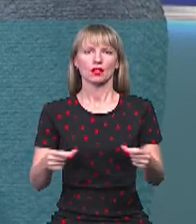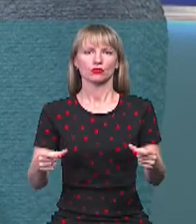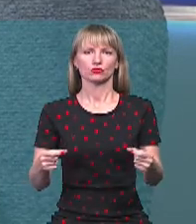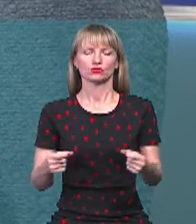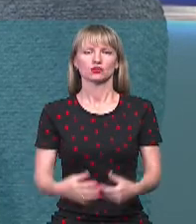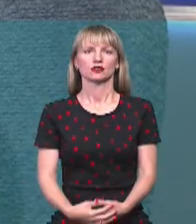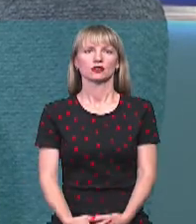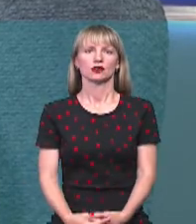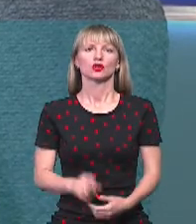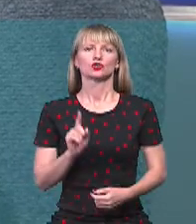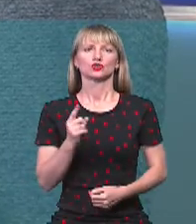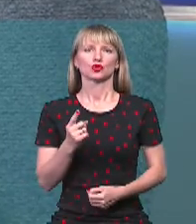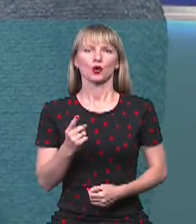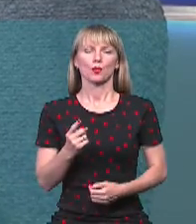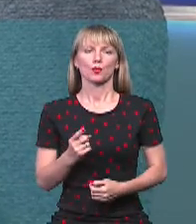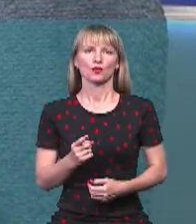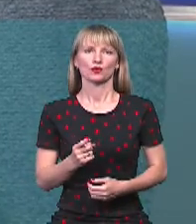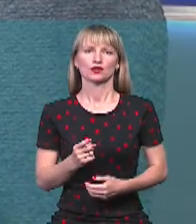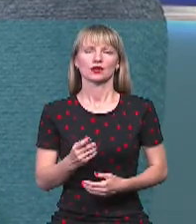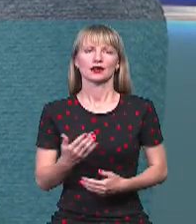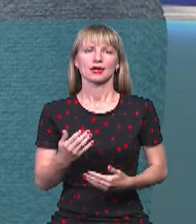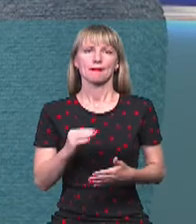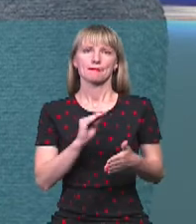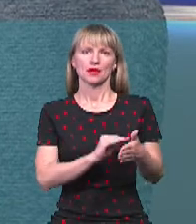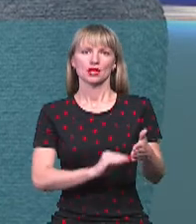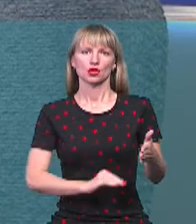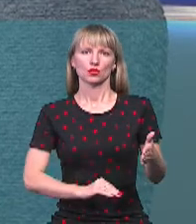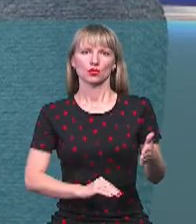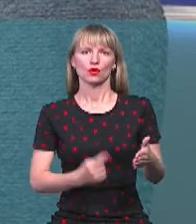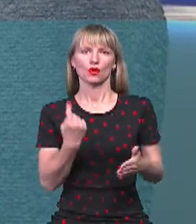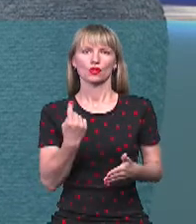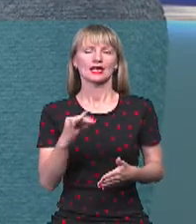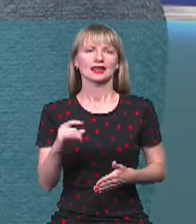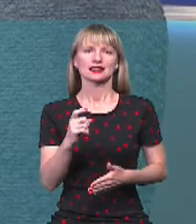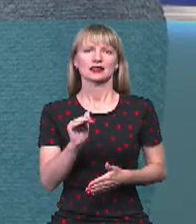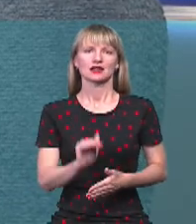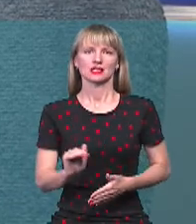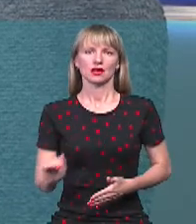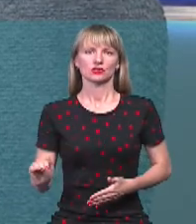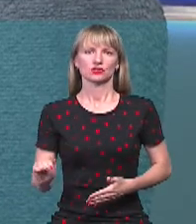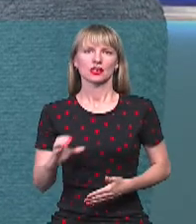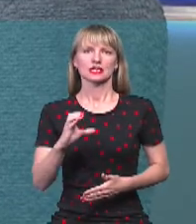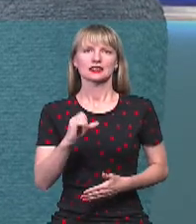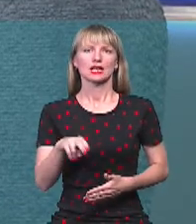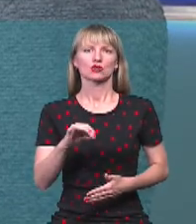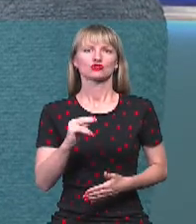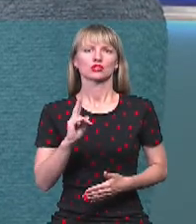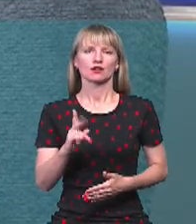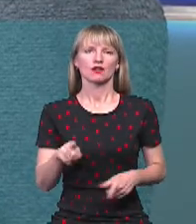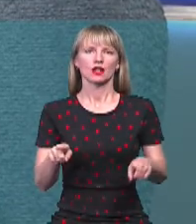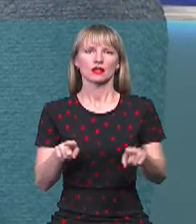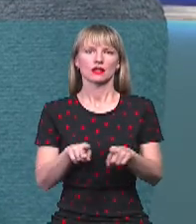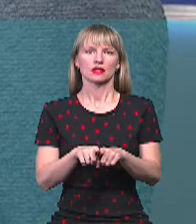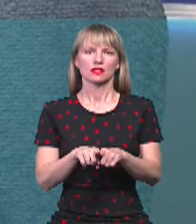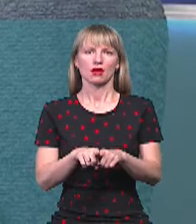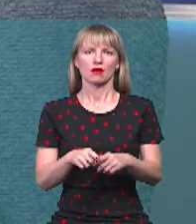батончик. Чому? Чому меню одного із дитячих садочків так